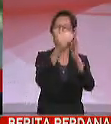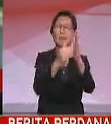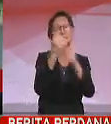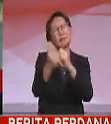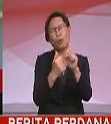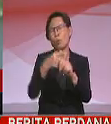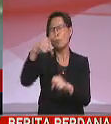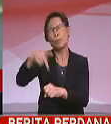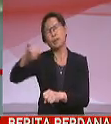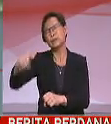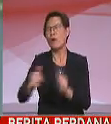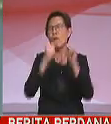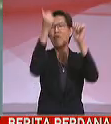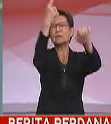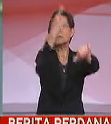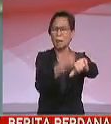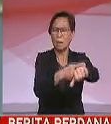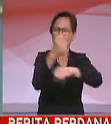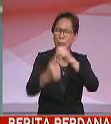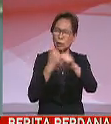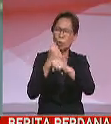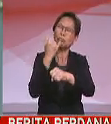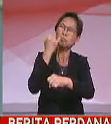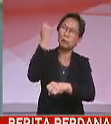tahunan PPJ yang julung kali diadakan tahun lalu.